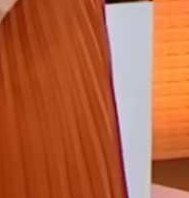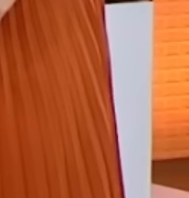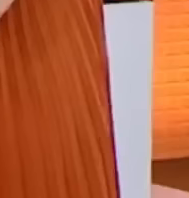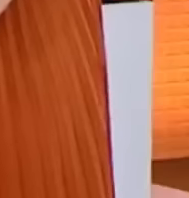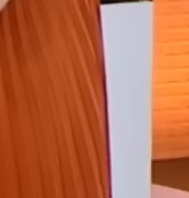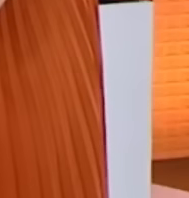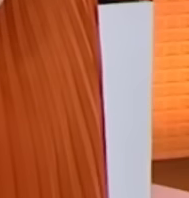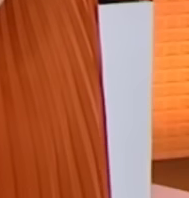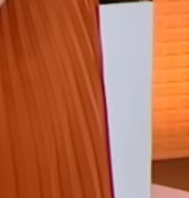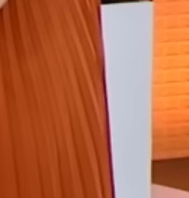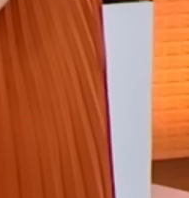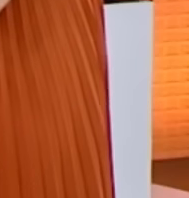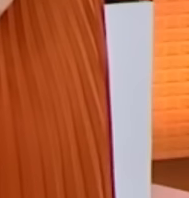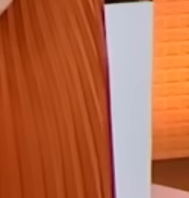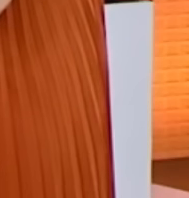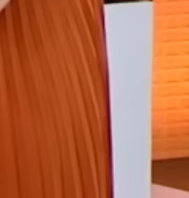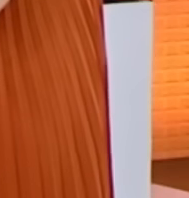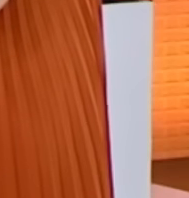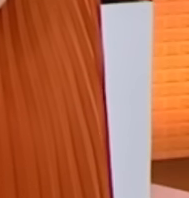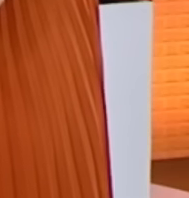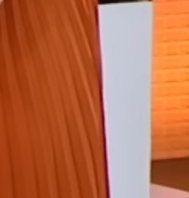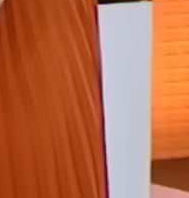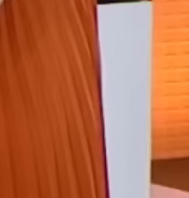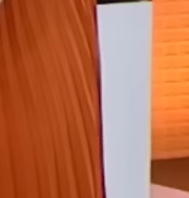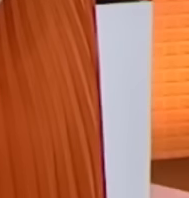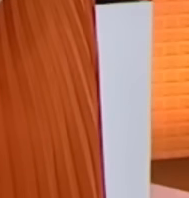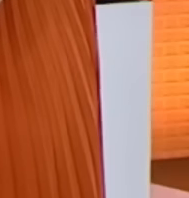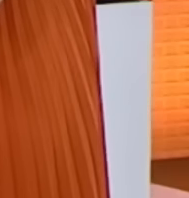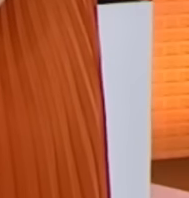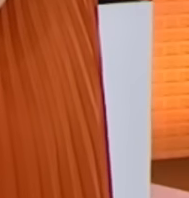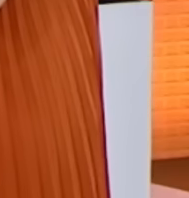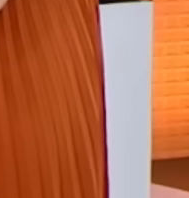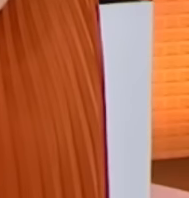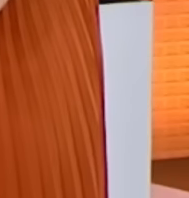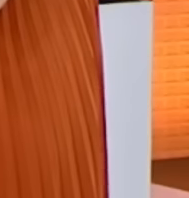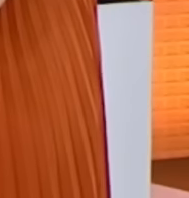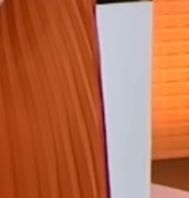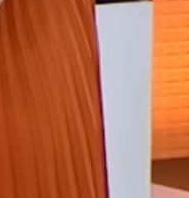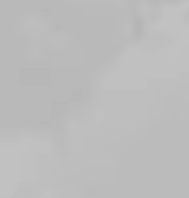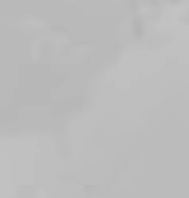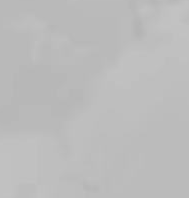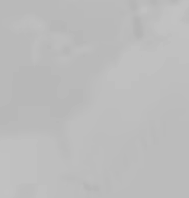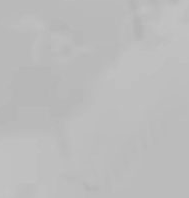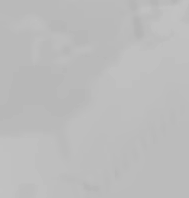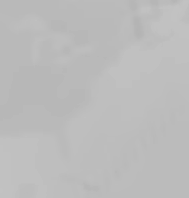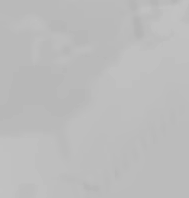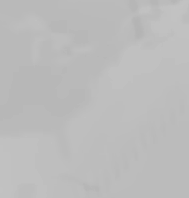kami sa GMA Pinoy TV at sa www.gmanews.tv.